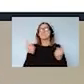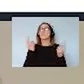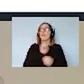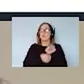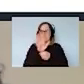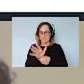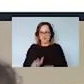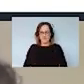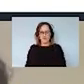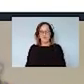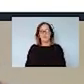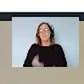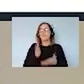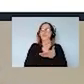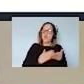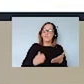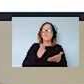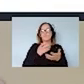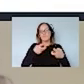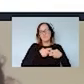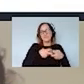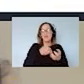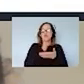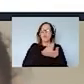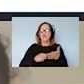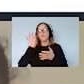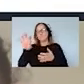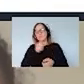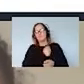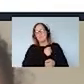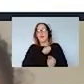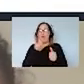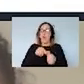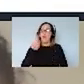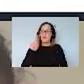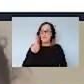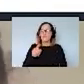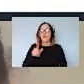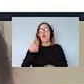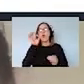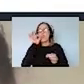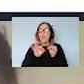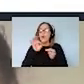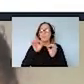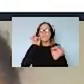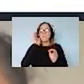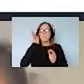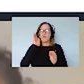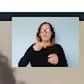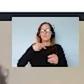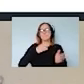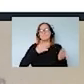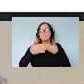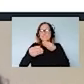pandemicznej, częściowo w wersji online, częściowo w bibliotekach, ale o szczegółach będziemy mówić już